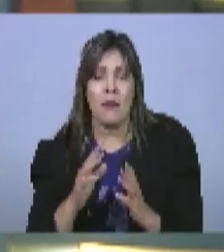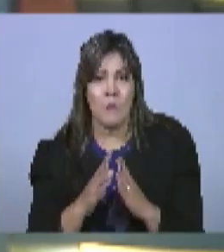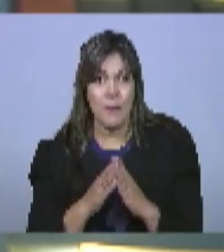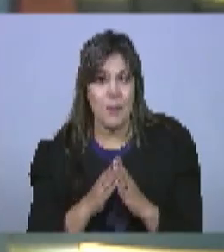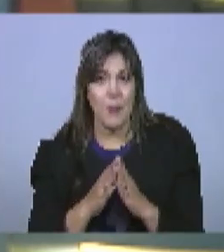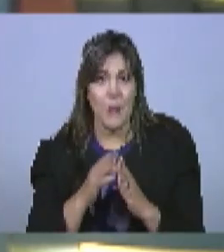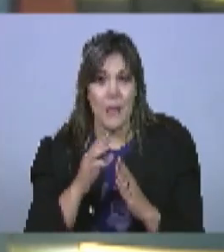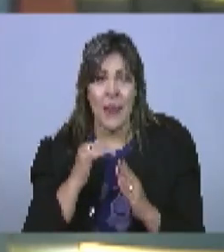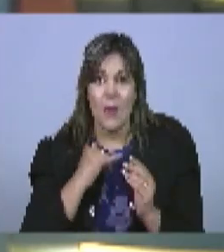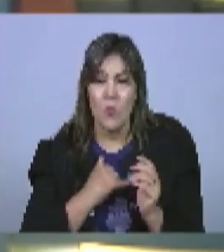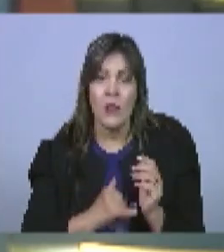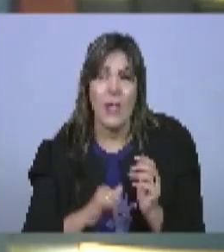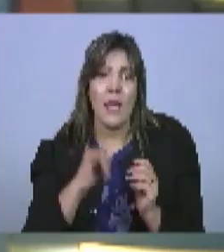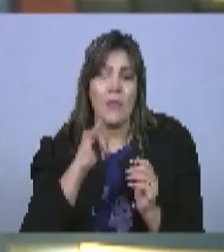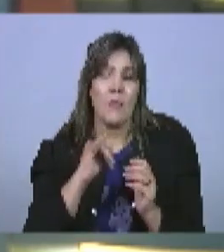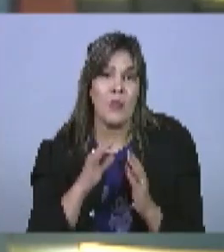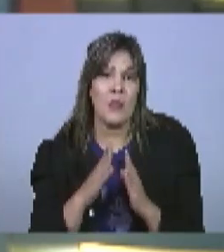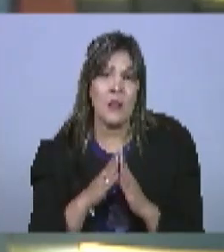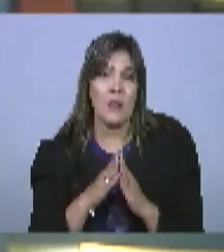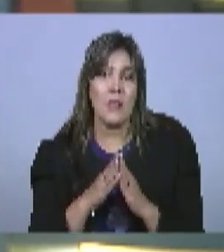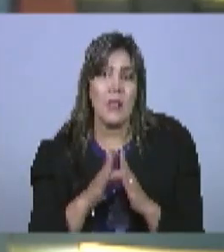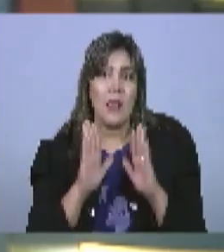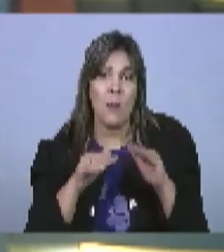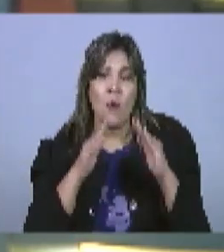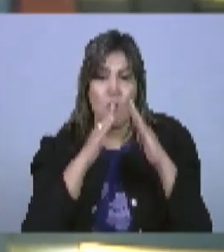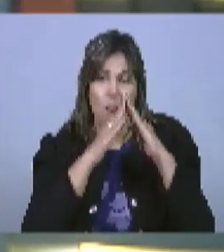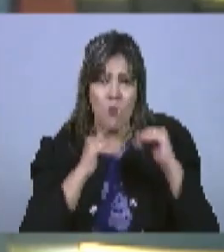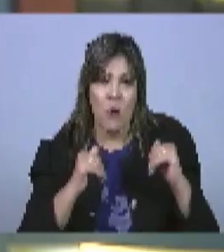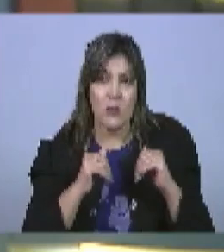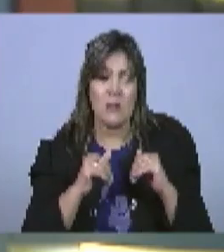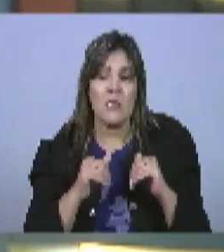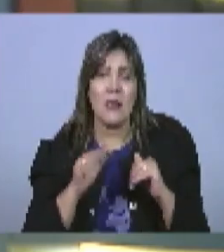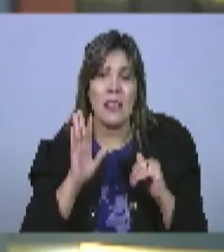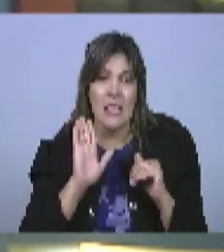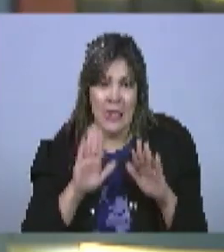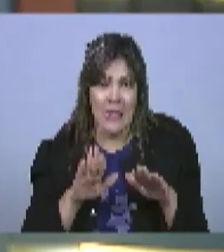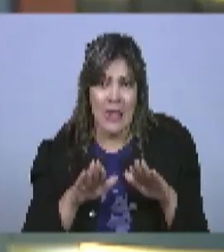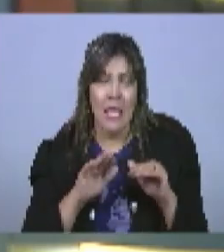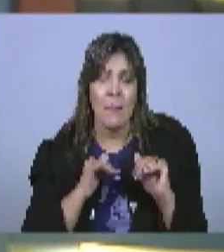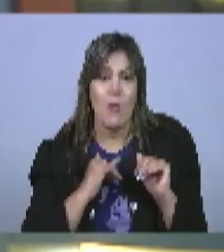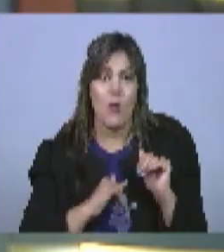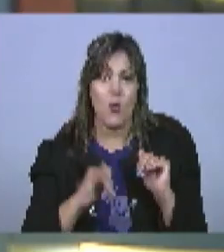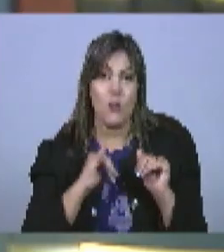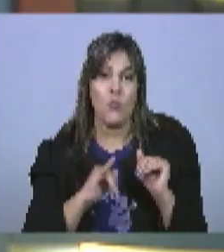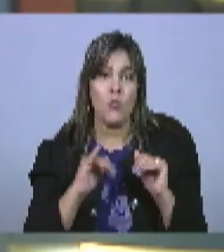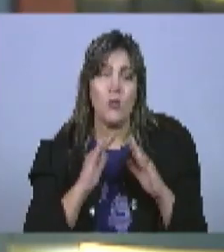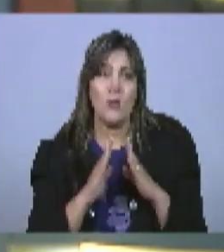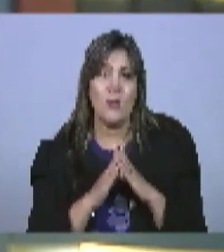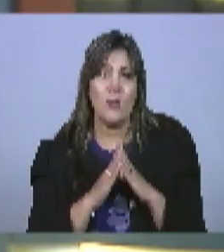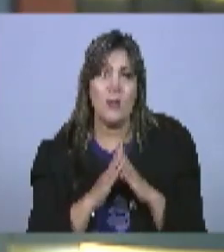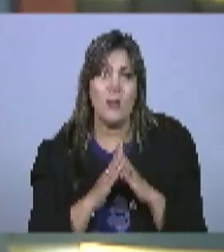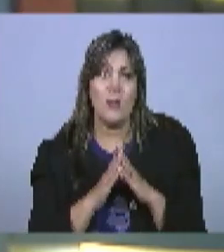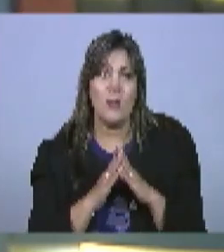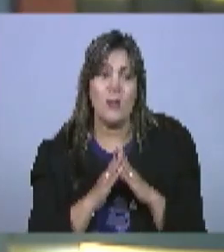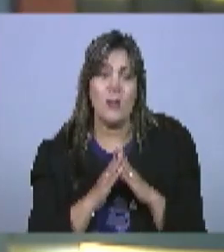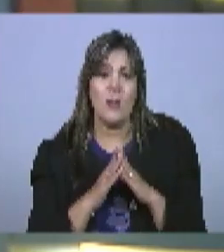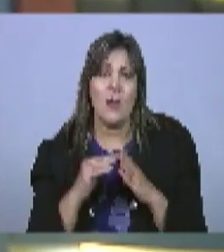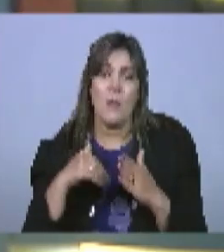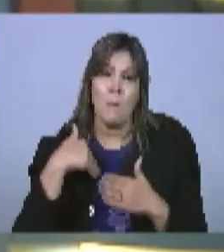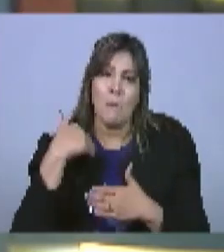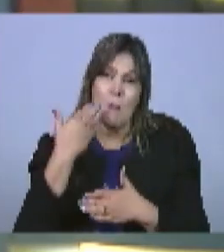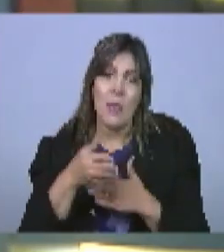دائما ابدا الموقف المصري بيبقى يعني بيتجاوز